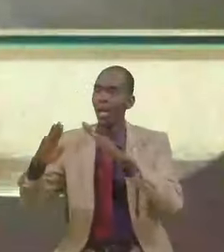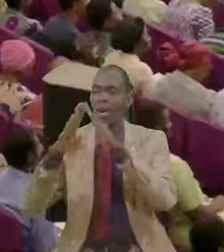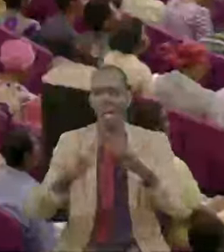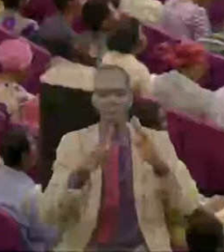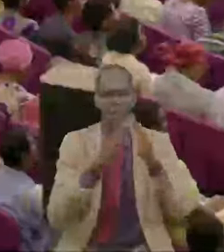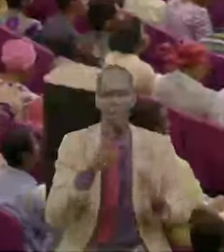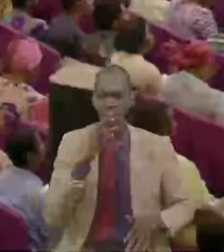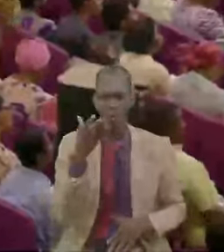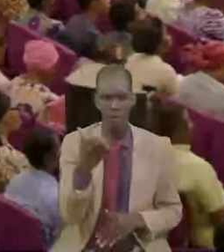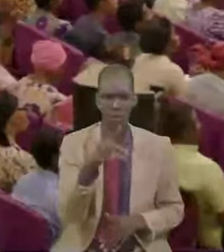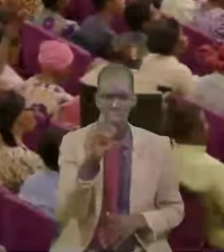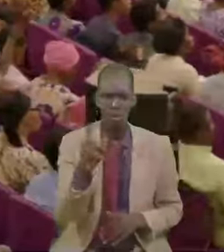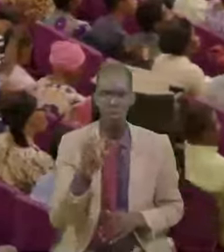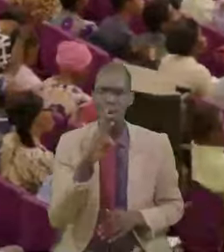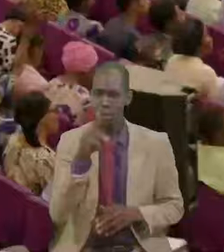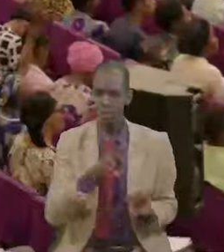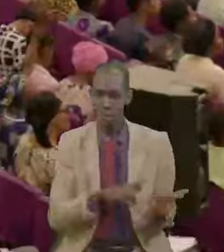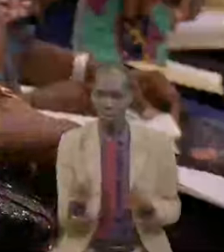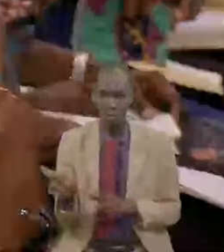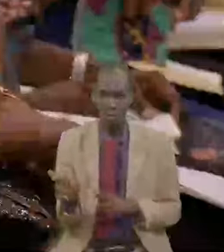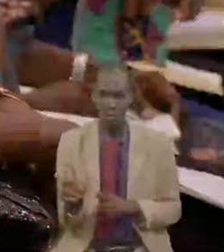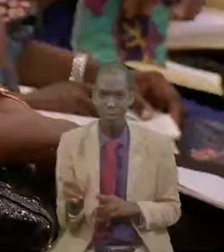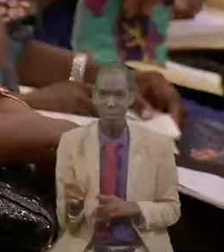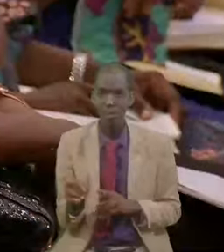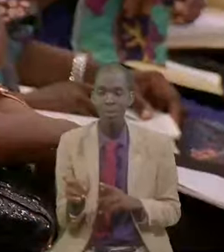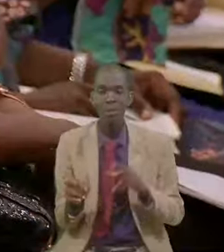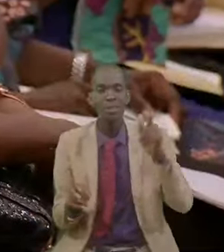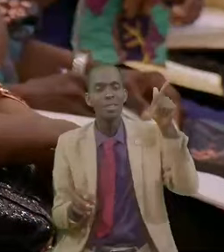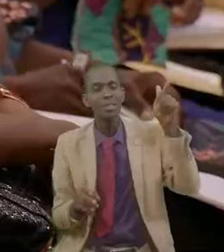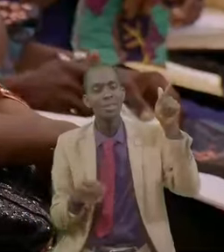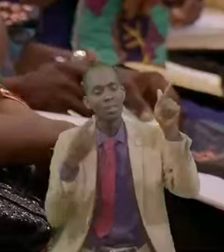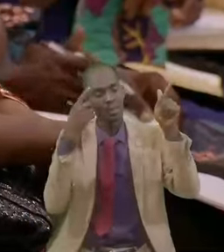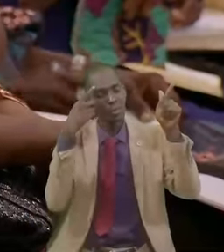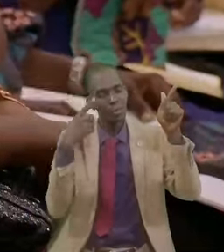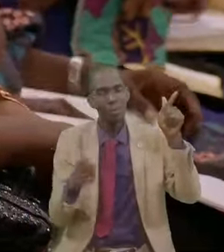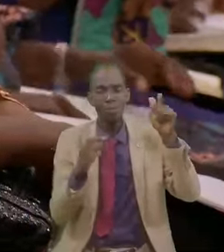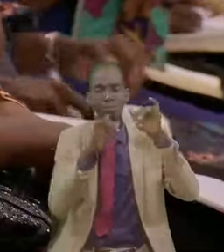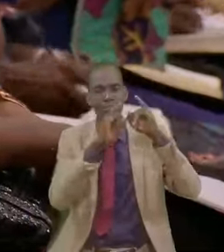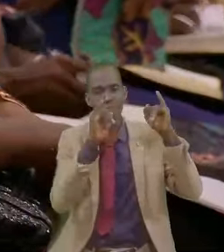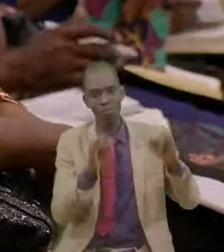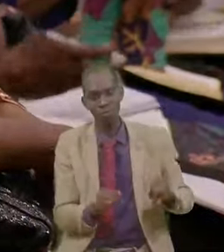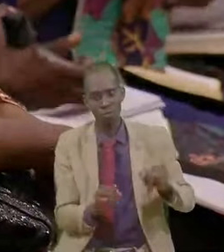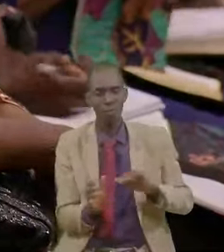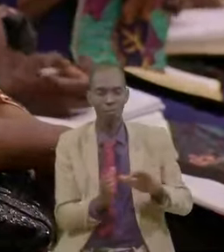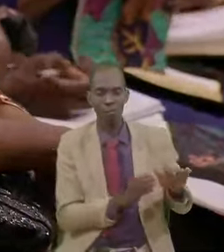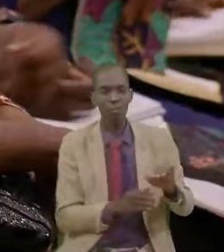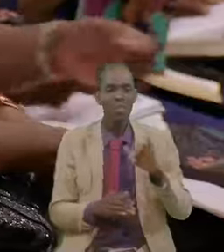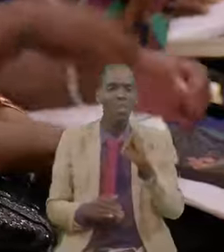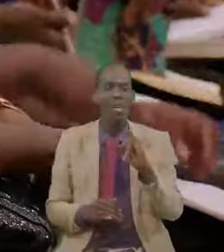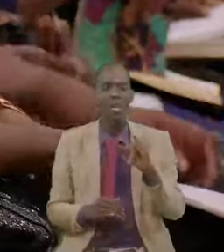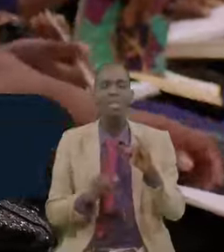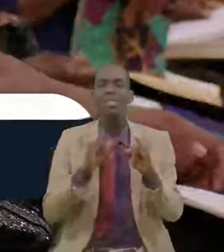êtes là? Est-ce que vous êtes prêts? J'ai pour leur Dieu. Il y a qui